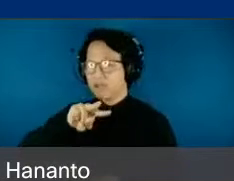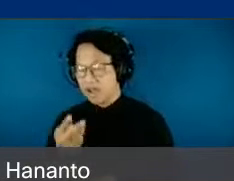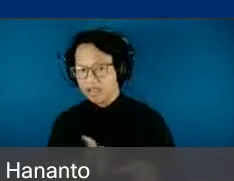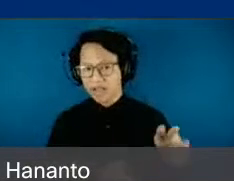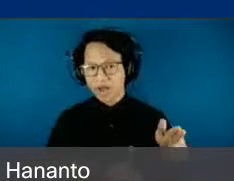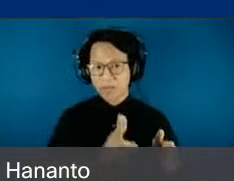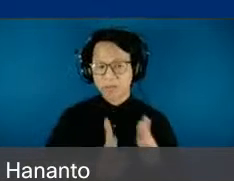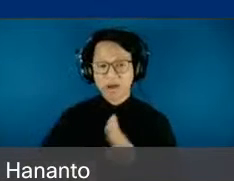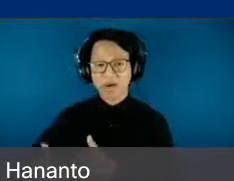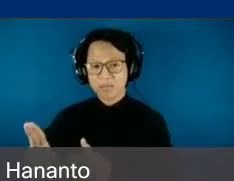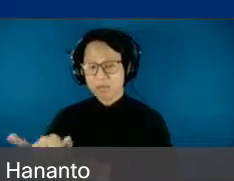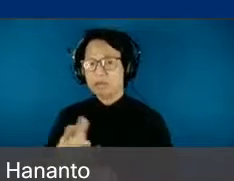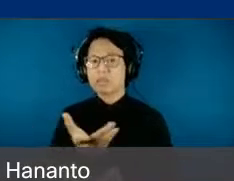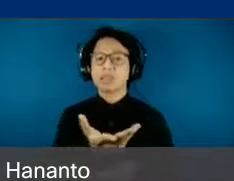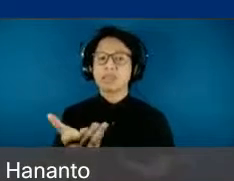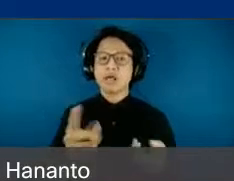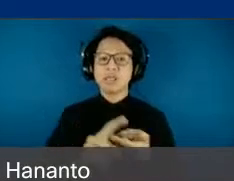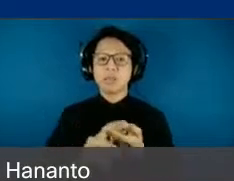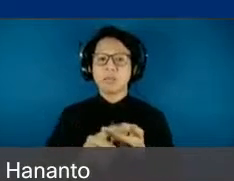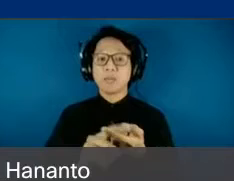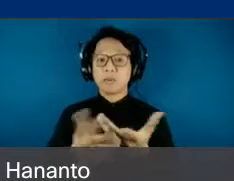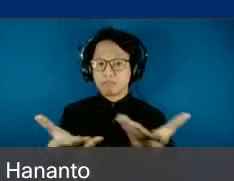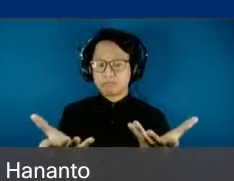Jadi untuk kawan-kawan yang